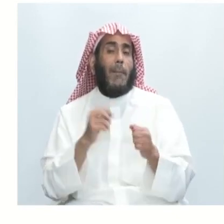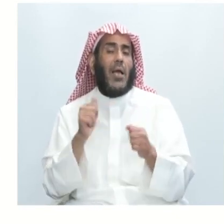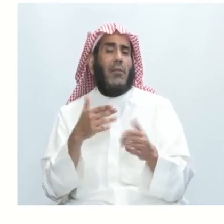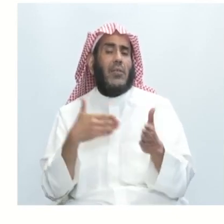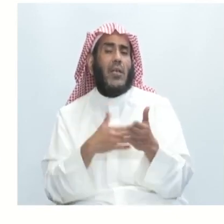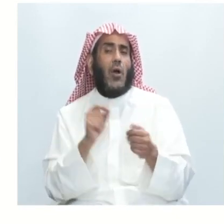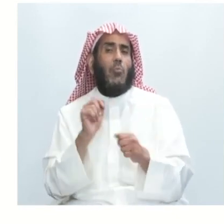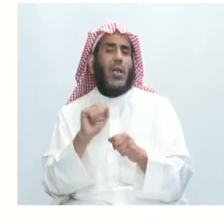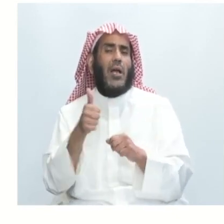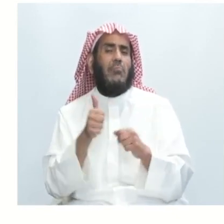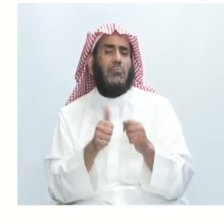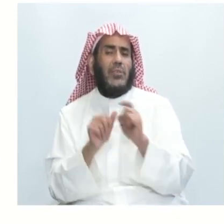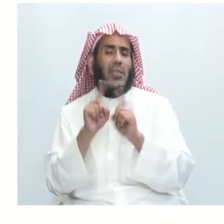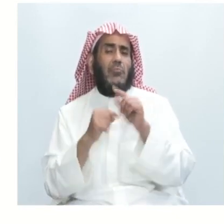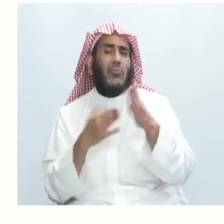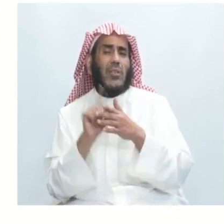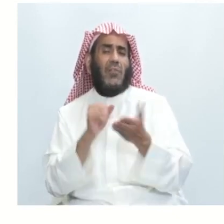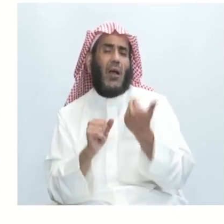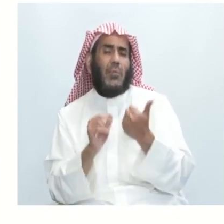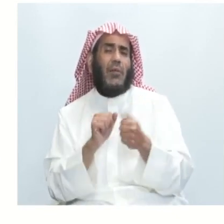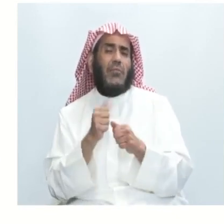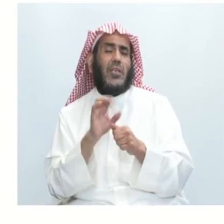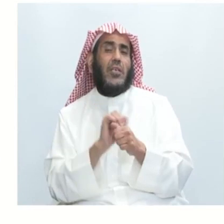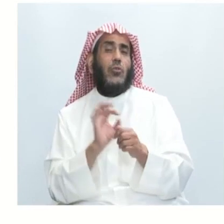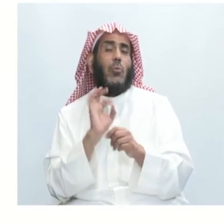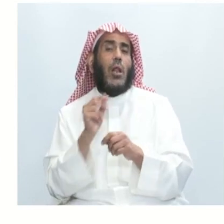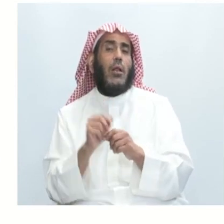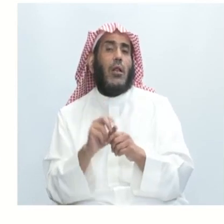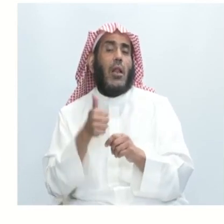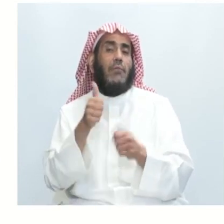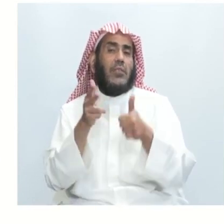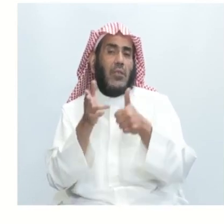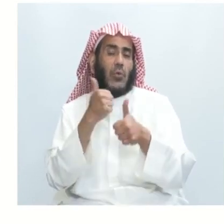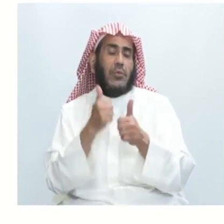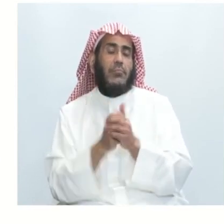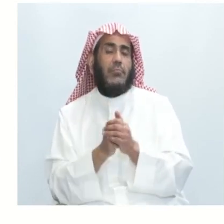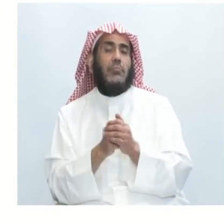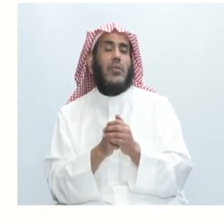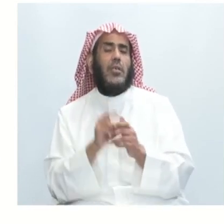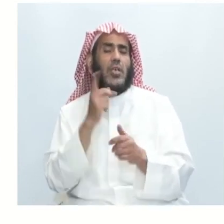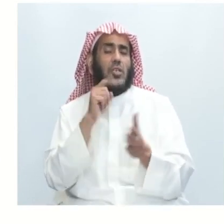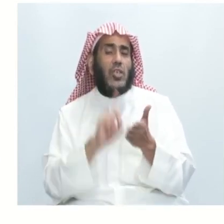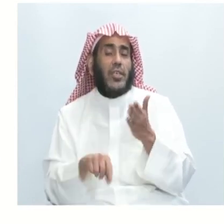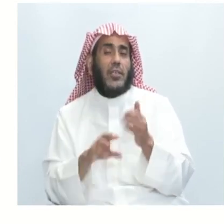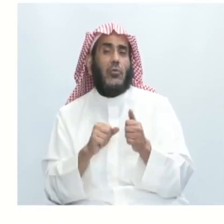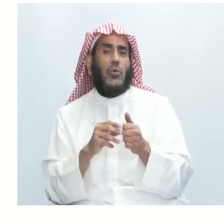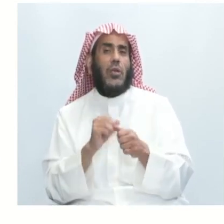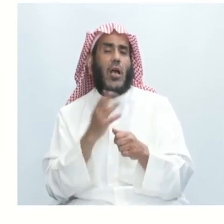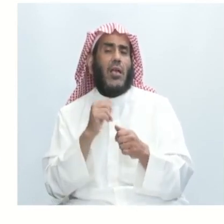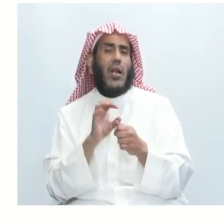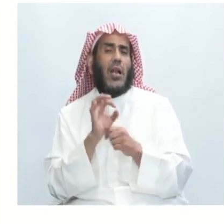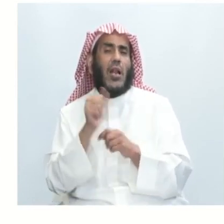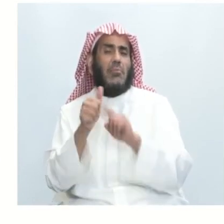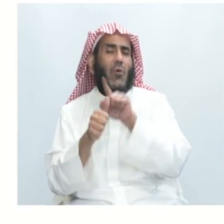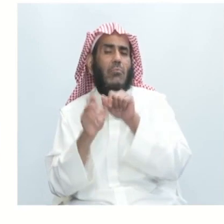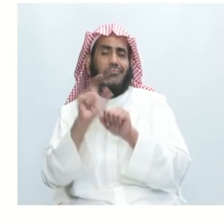انتهب همزه متطرفه حرف ساكن هناك تكتب الهمزه والالف تنوي الناس بعفوا بشرط لا تكون غير الهمزه التي فوق